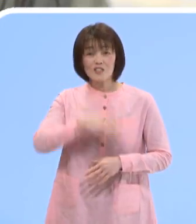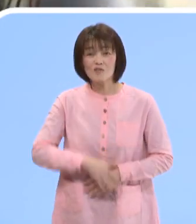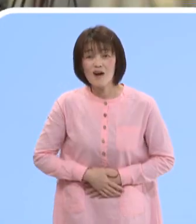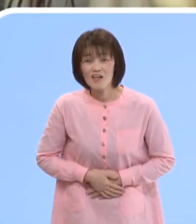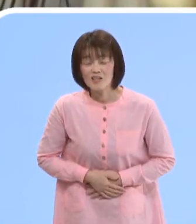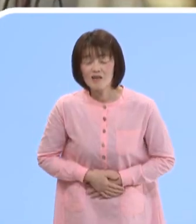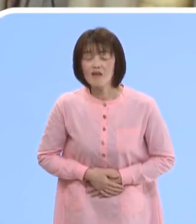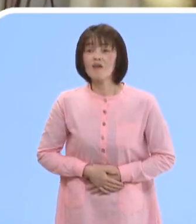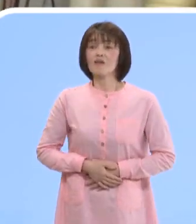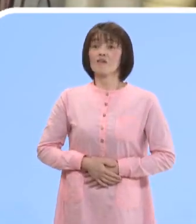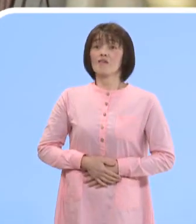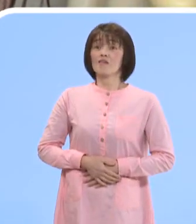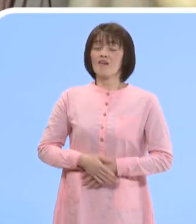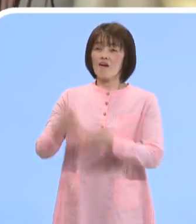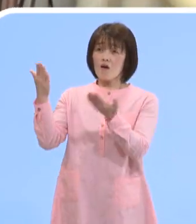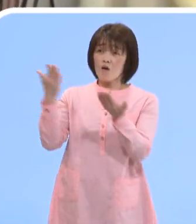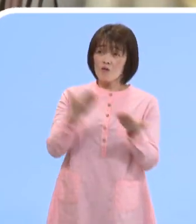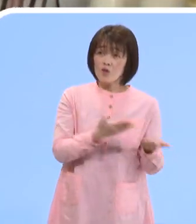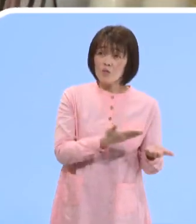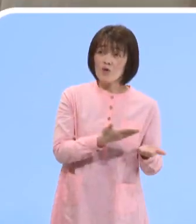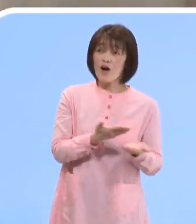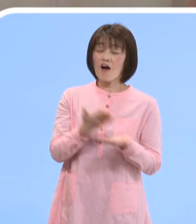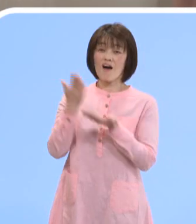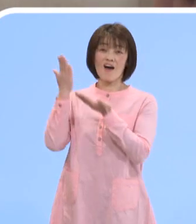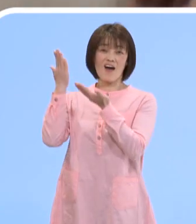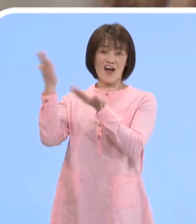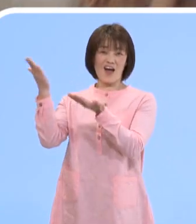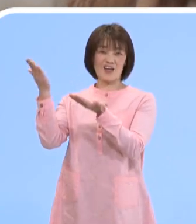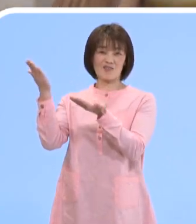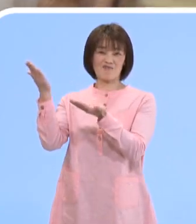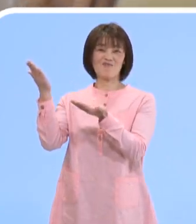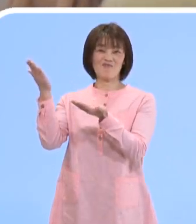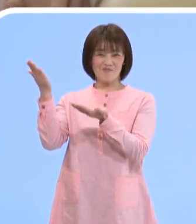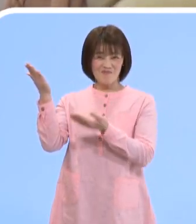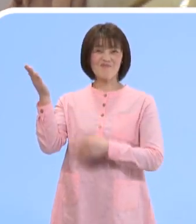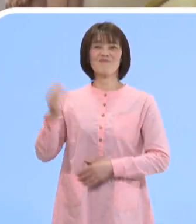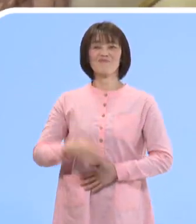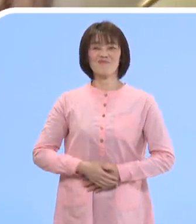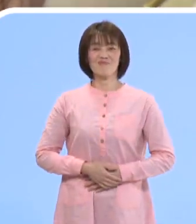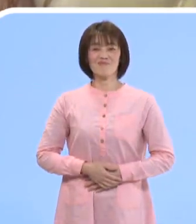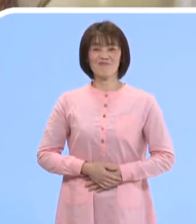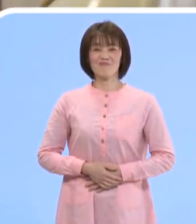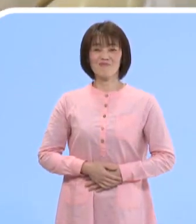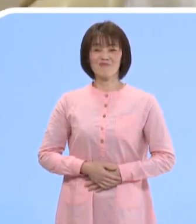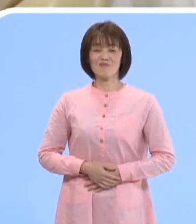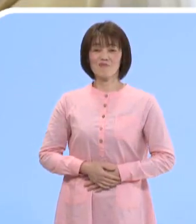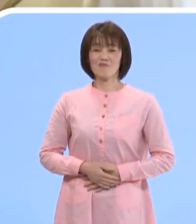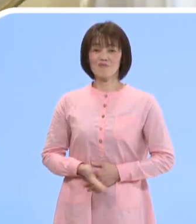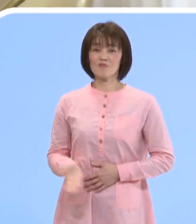こんにちは。と出迎えてくれたのは鉄腕アトム、